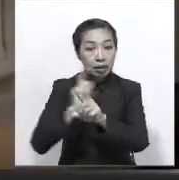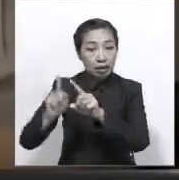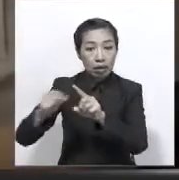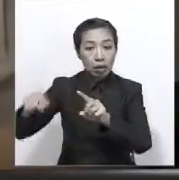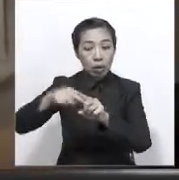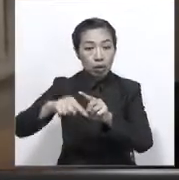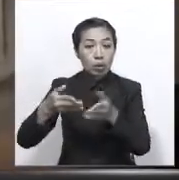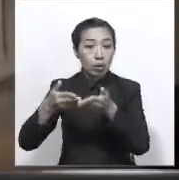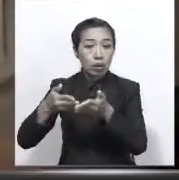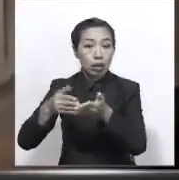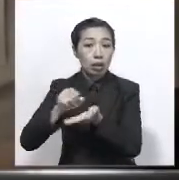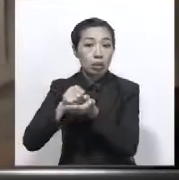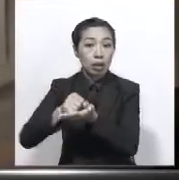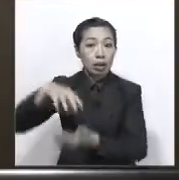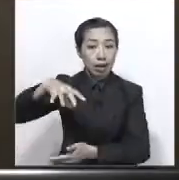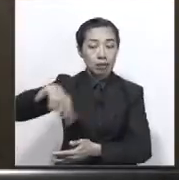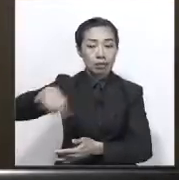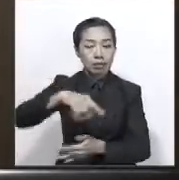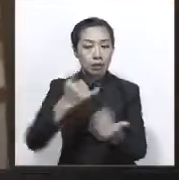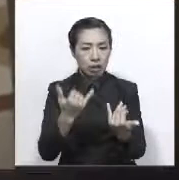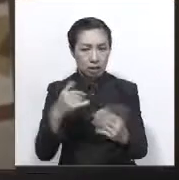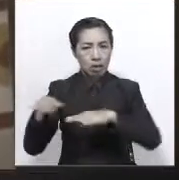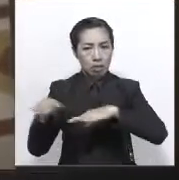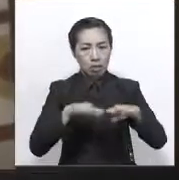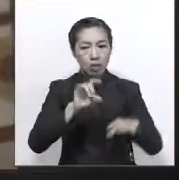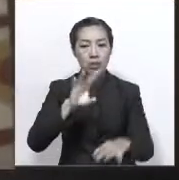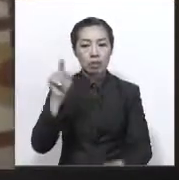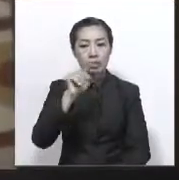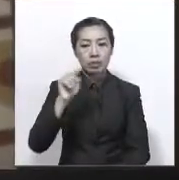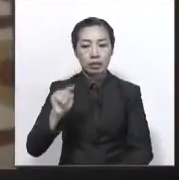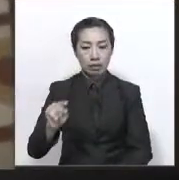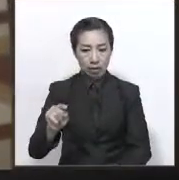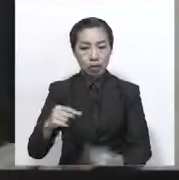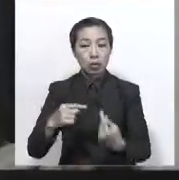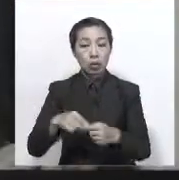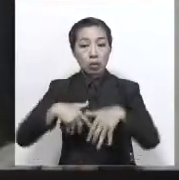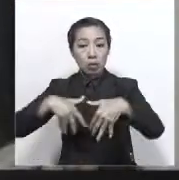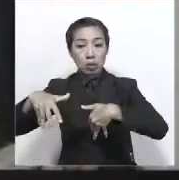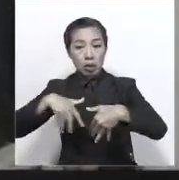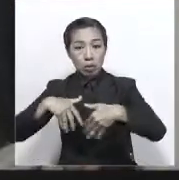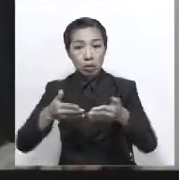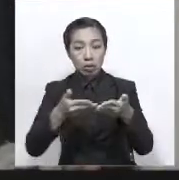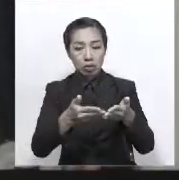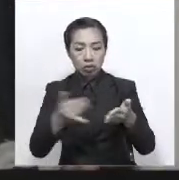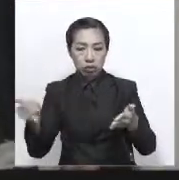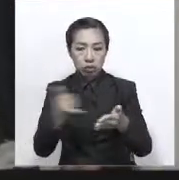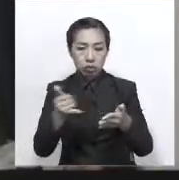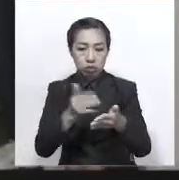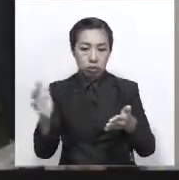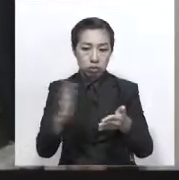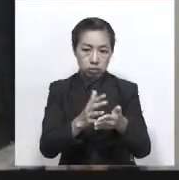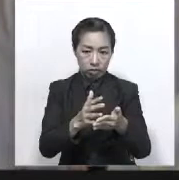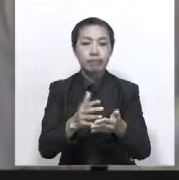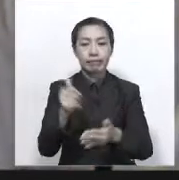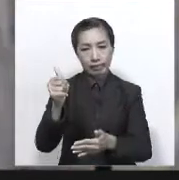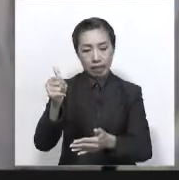าเรือในแม่น้ำเจ้าพระยาขณะนี้มีความพร้อม 100% ในการรองรับประชาชนที่จะเดินทางโดยสารทางเรือ